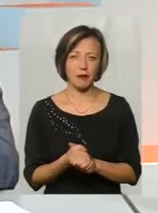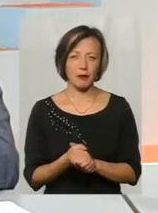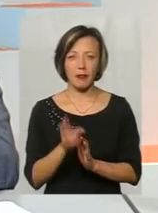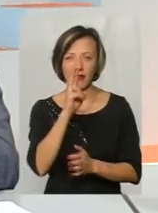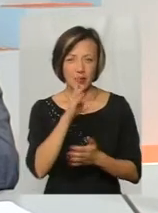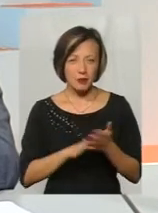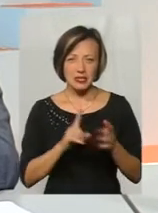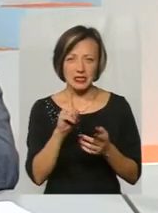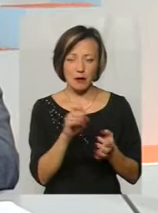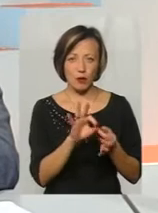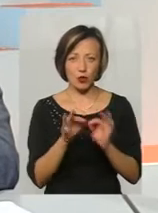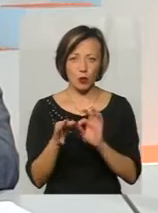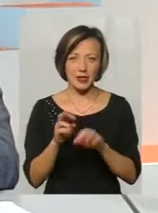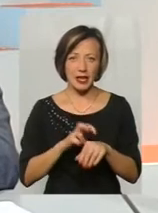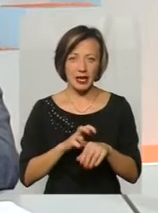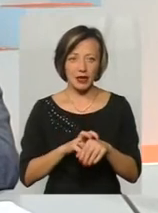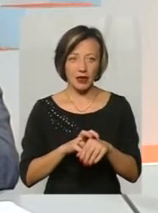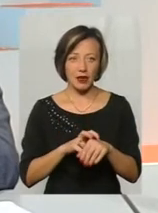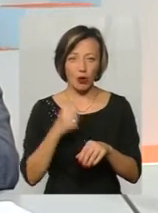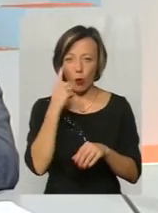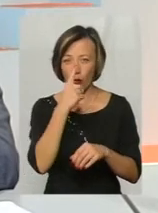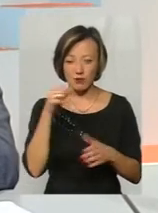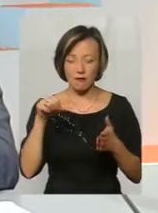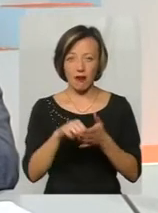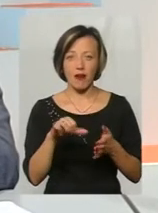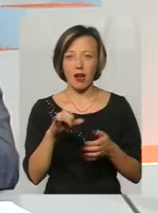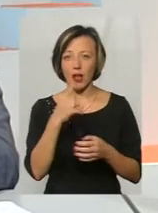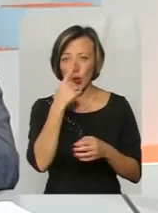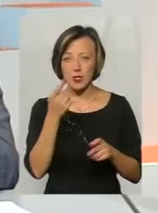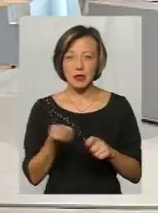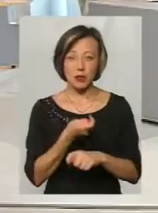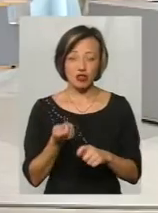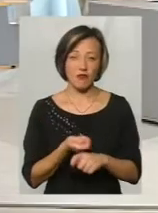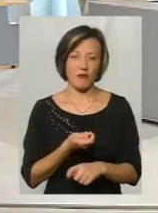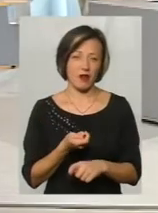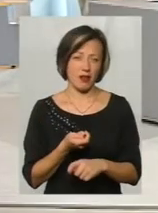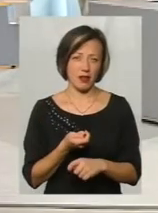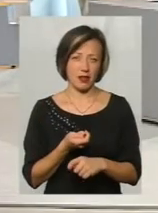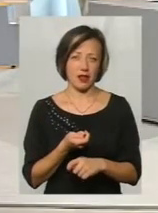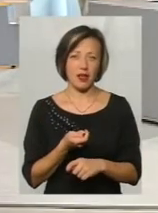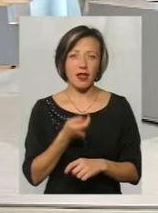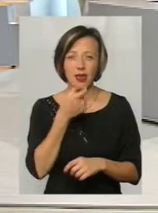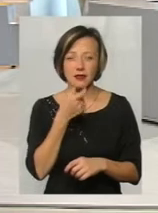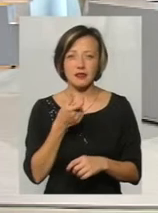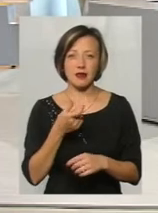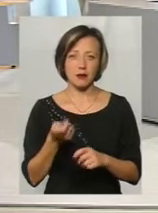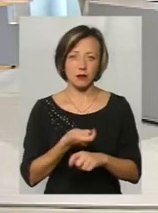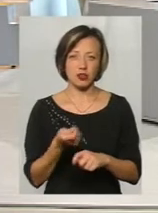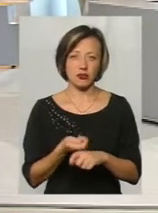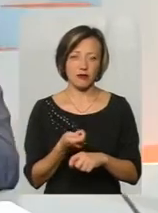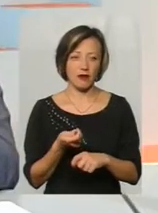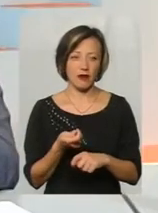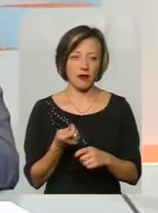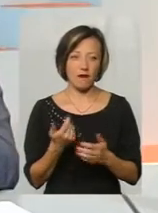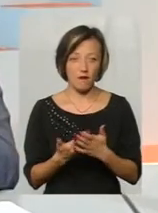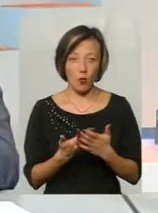вибачте за подробиці, лікар і очі вправляє, і носи пришиває, і язик пришиває.